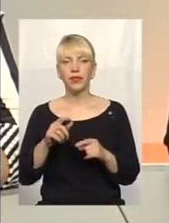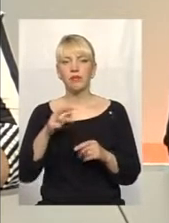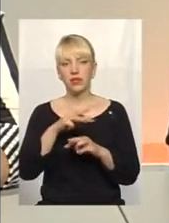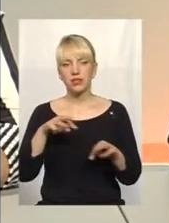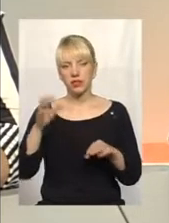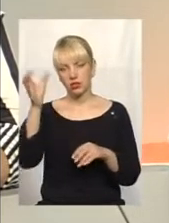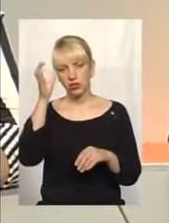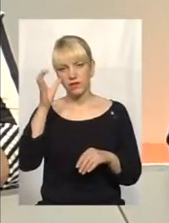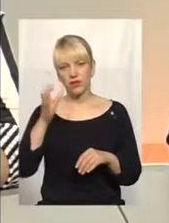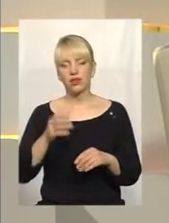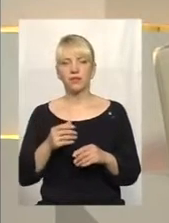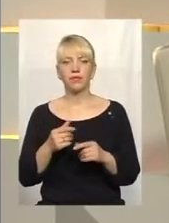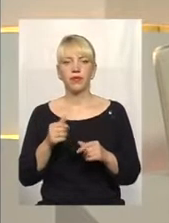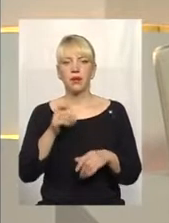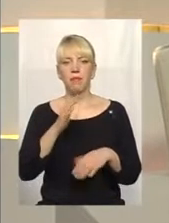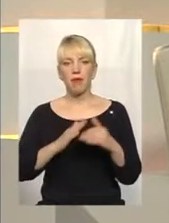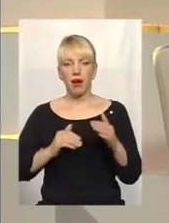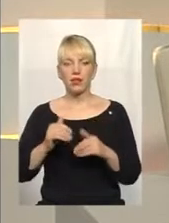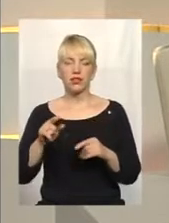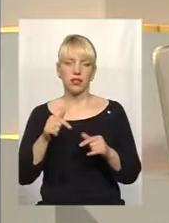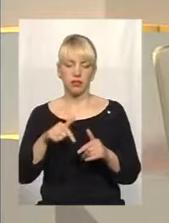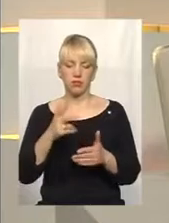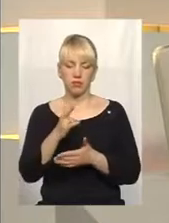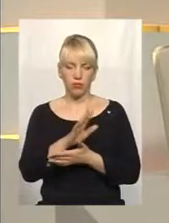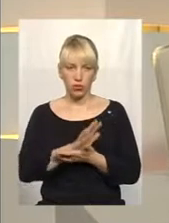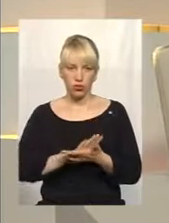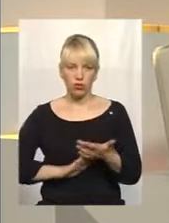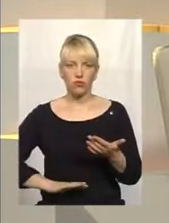цьому році ми успішно її продовжуємо і